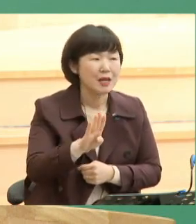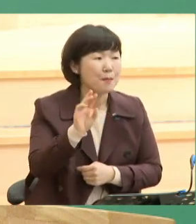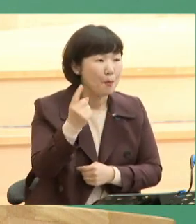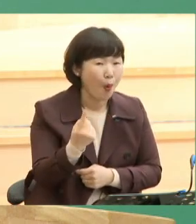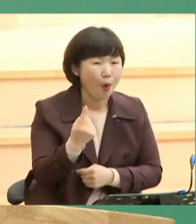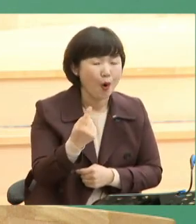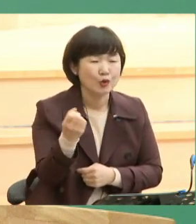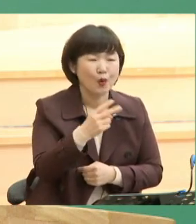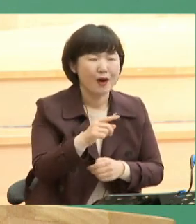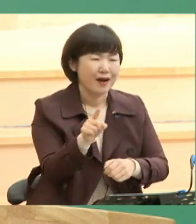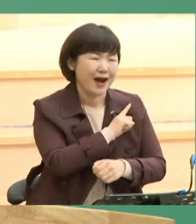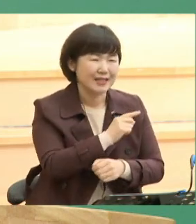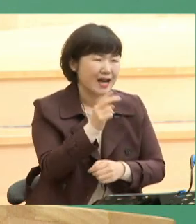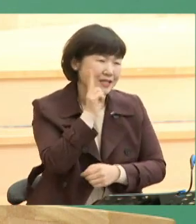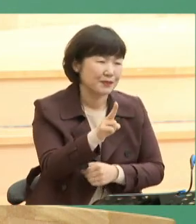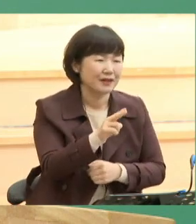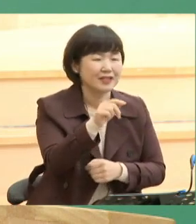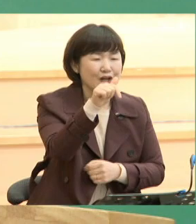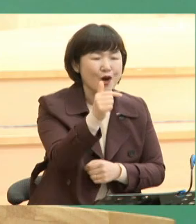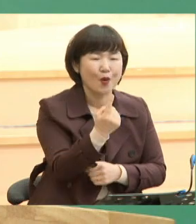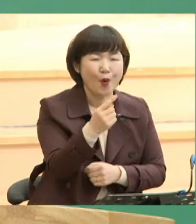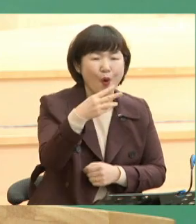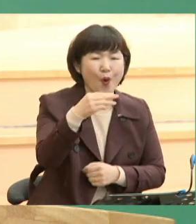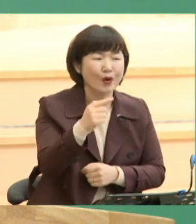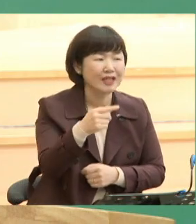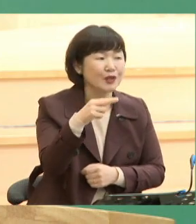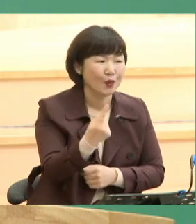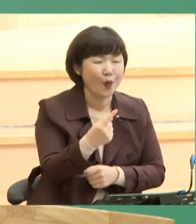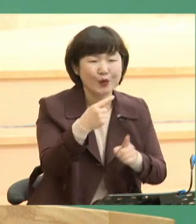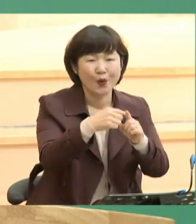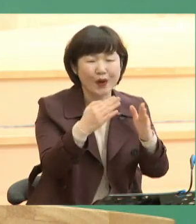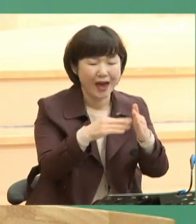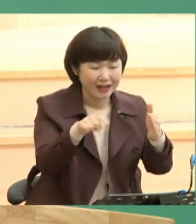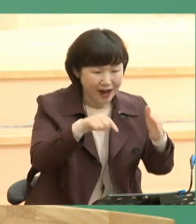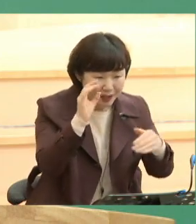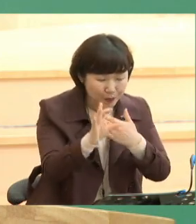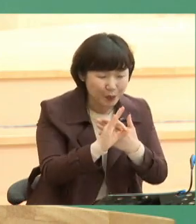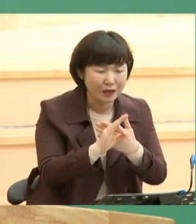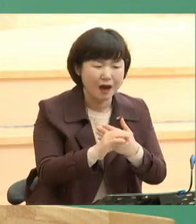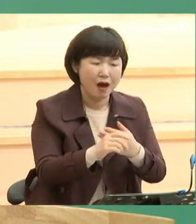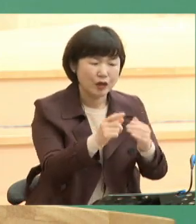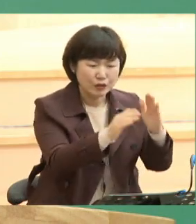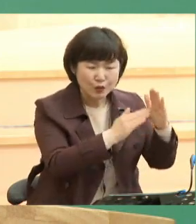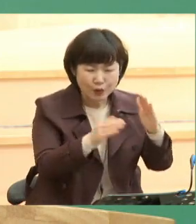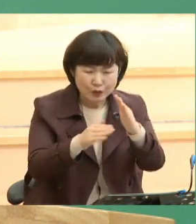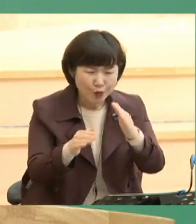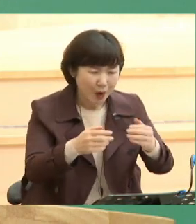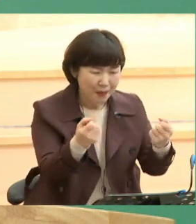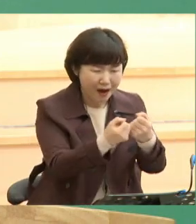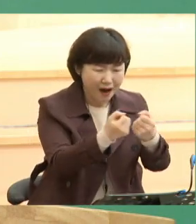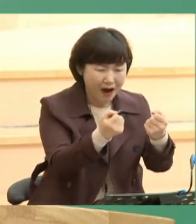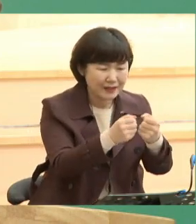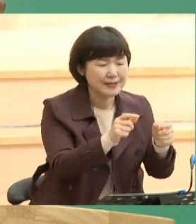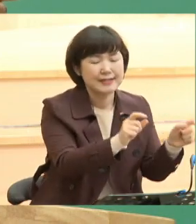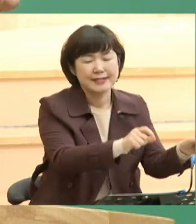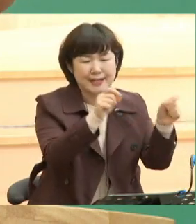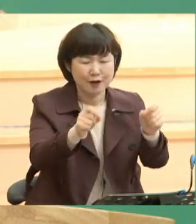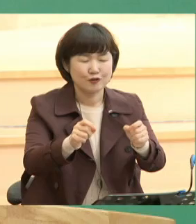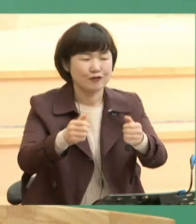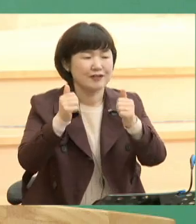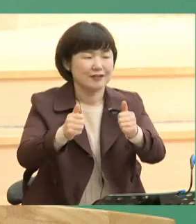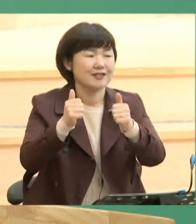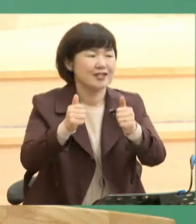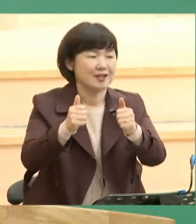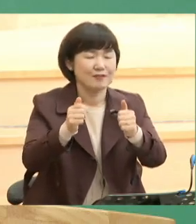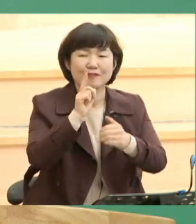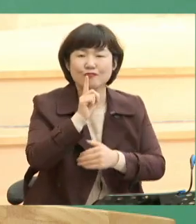고린도 교회 심지어 어떻게 해요 성도들 간에 막사와 가지고 그 싸움에 이슈를 가지고 세상 법정이 찾아 갈 정도